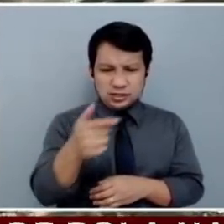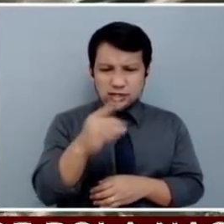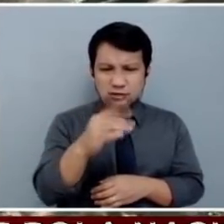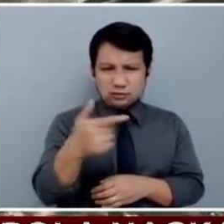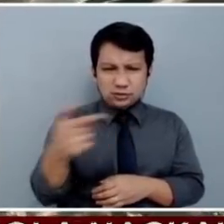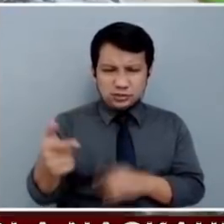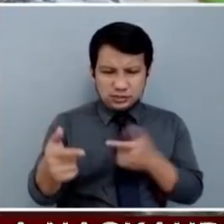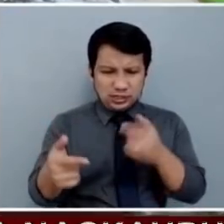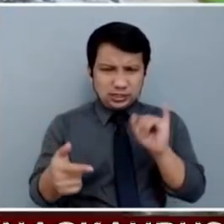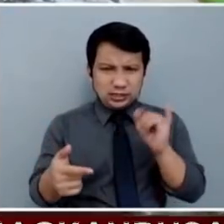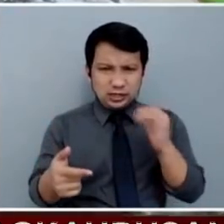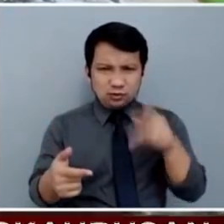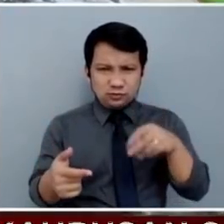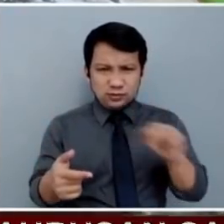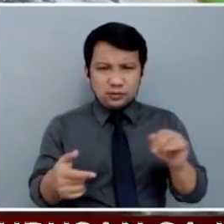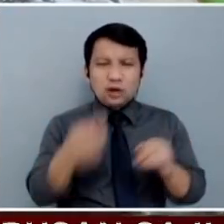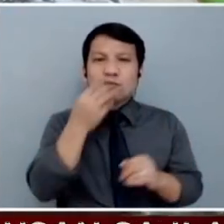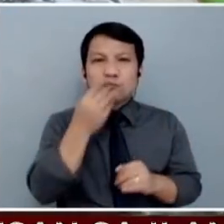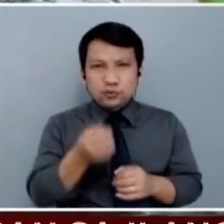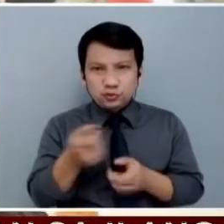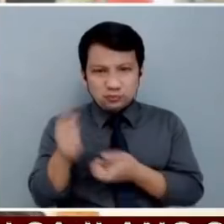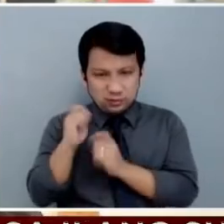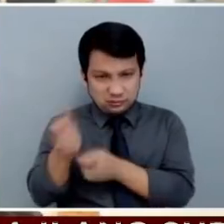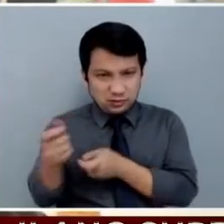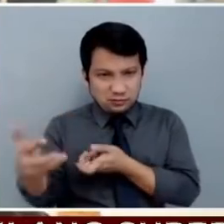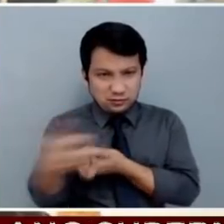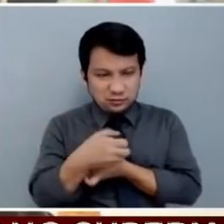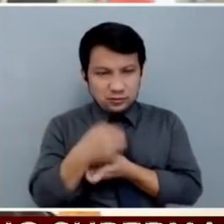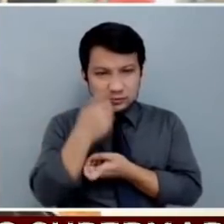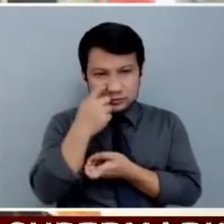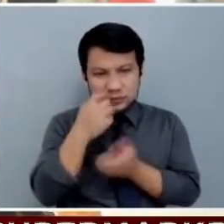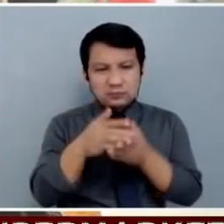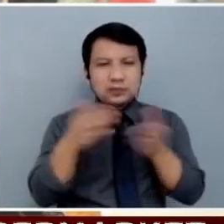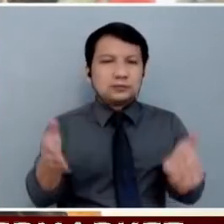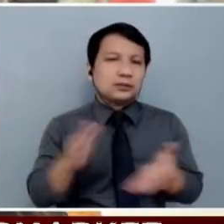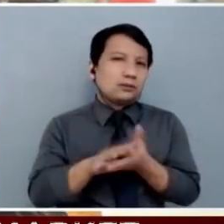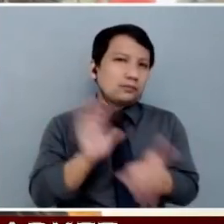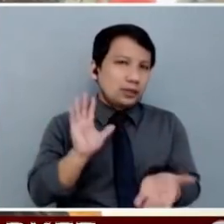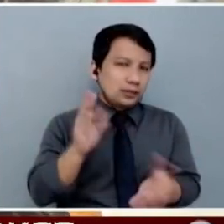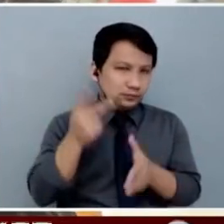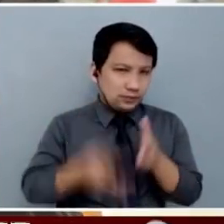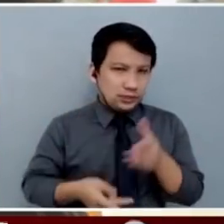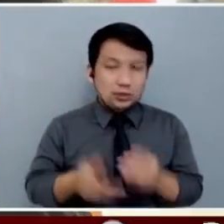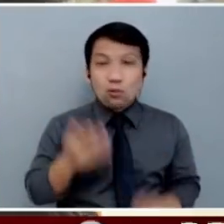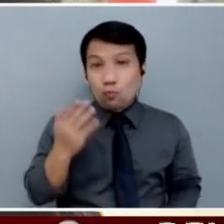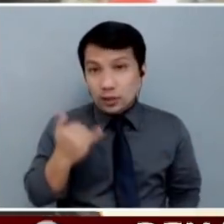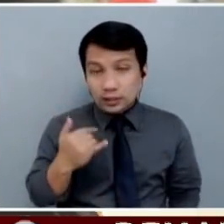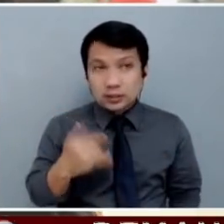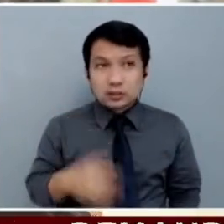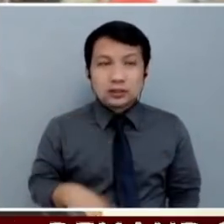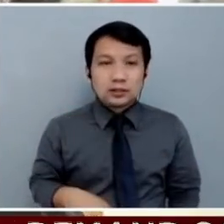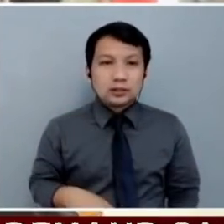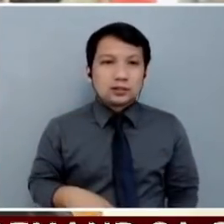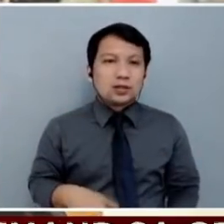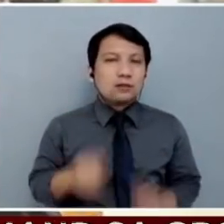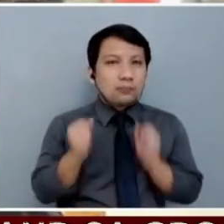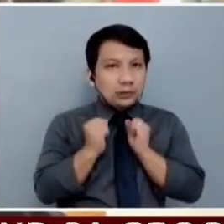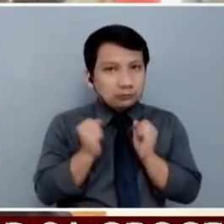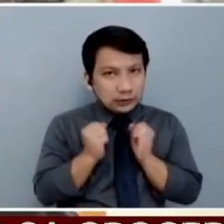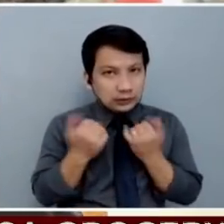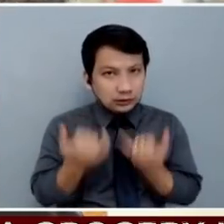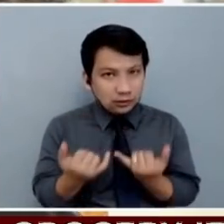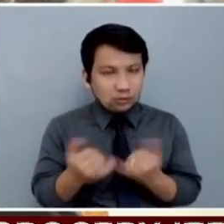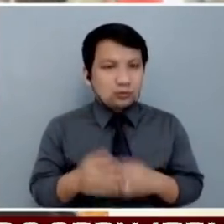tindera, kakaunti kasi ang huli ngayon. Malaki po talaga itinaas. Dala po man ng malamig ang panahon po